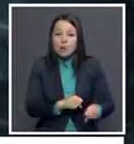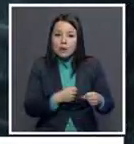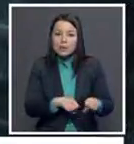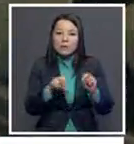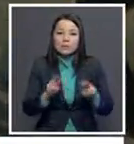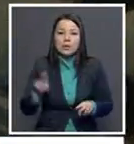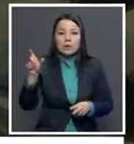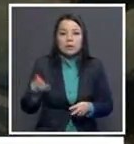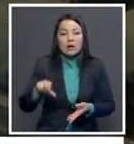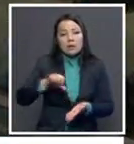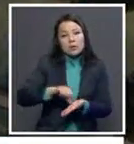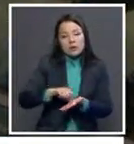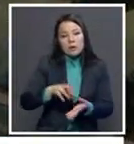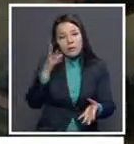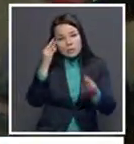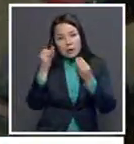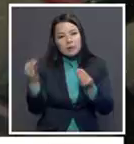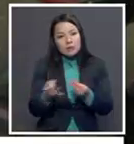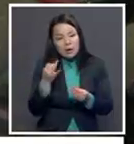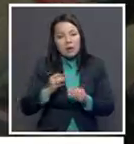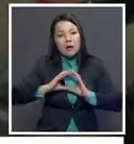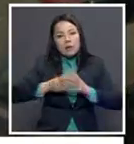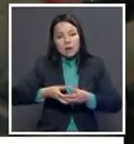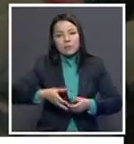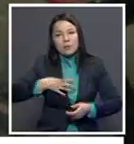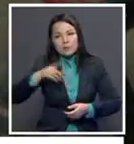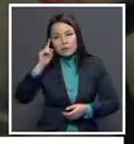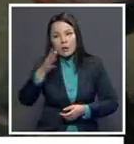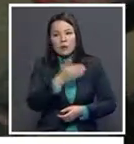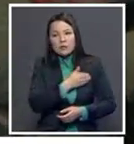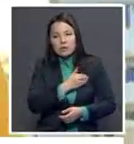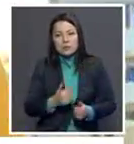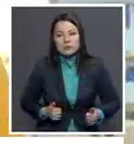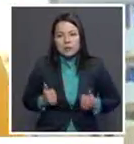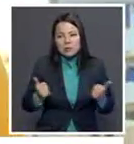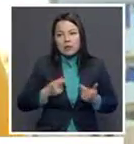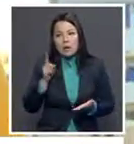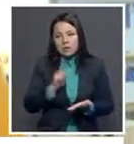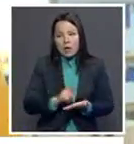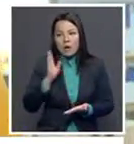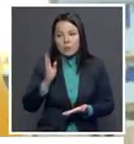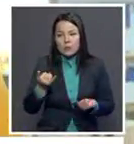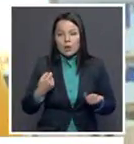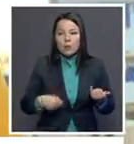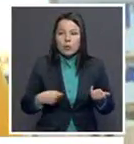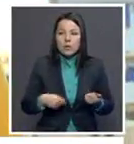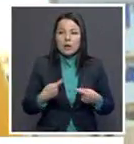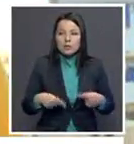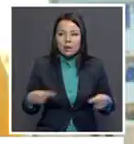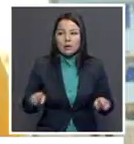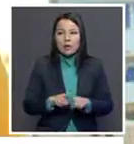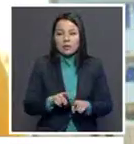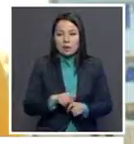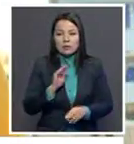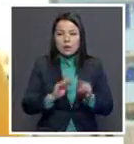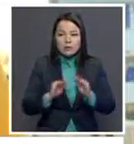ол қазақтың ұлттық аспаптарын әлемдік деңгейдегі брендке айналдыруға кіріскен. Музыкалық аспаптарын домбыраның